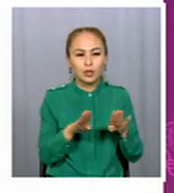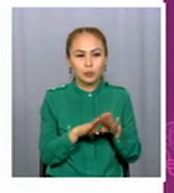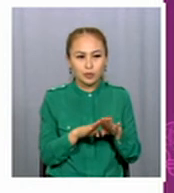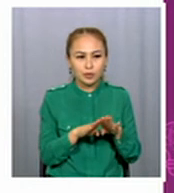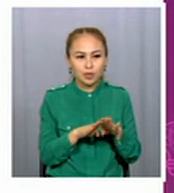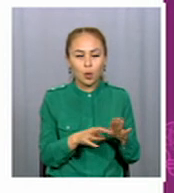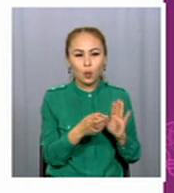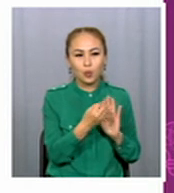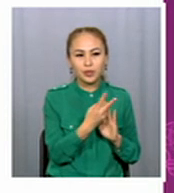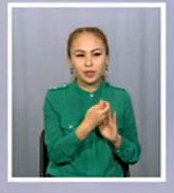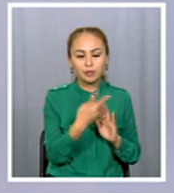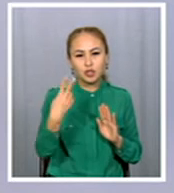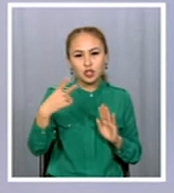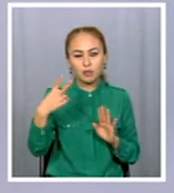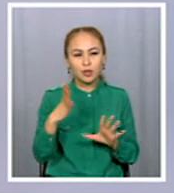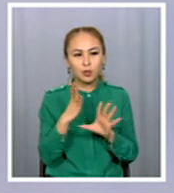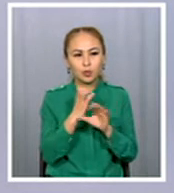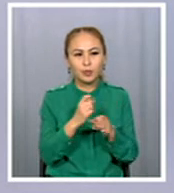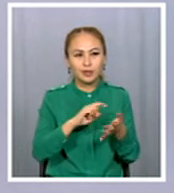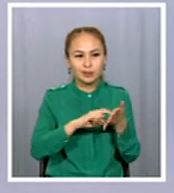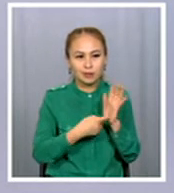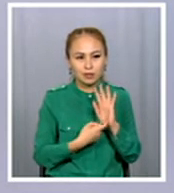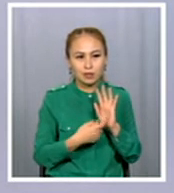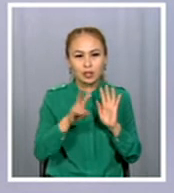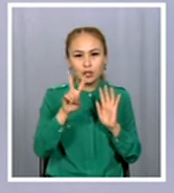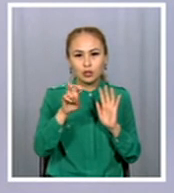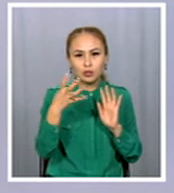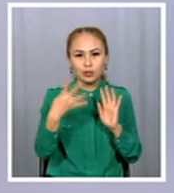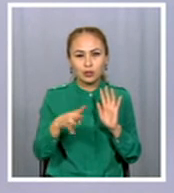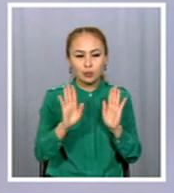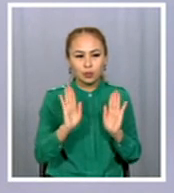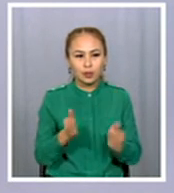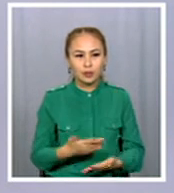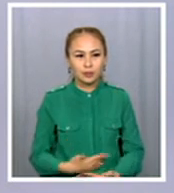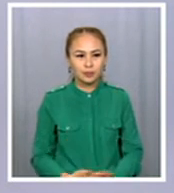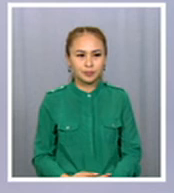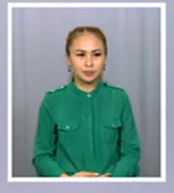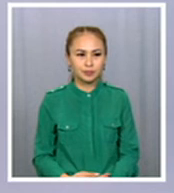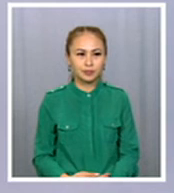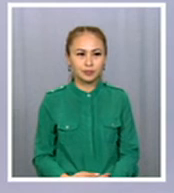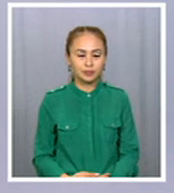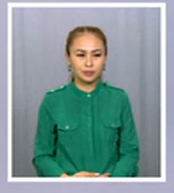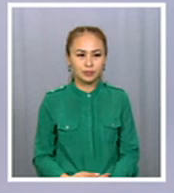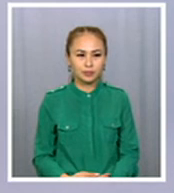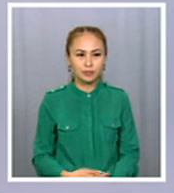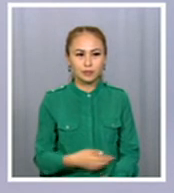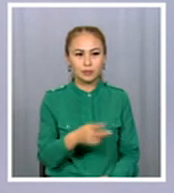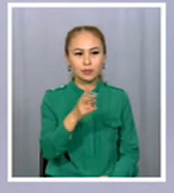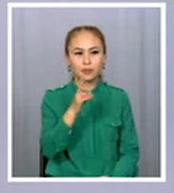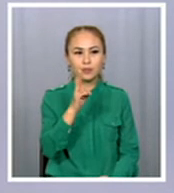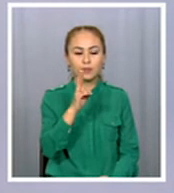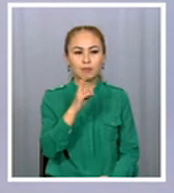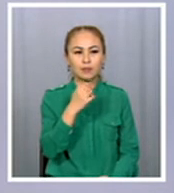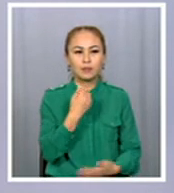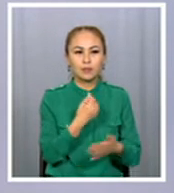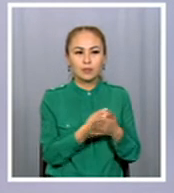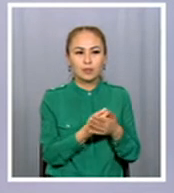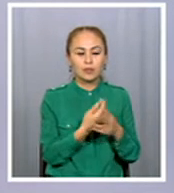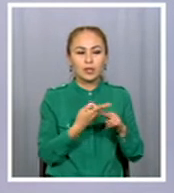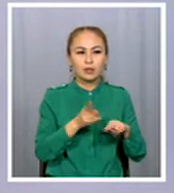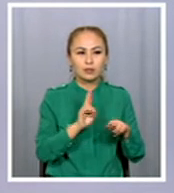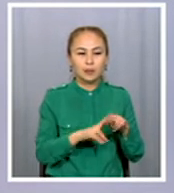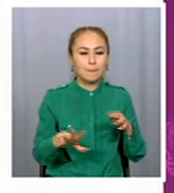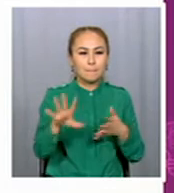12 мен 20-ның көбейтінісі бізге 240-ты береді. 240 дегеніміз бұл не балар? Бұл